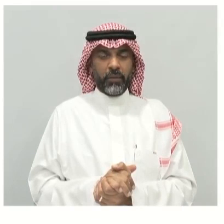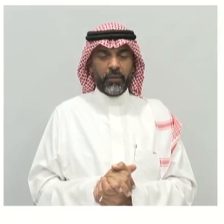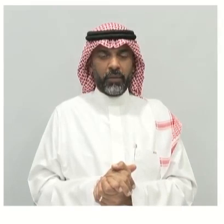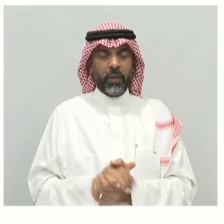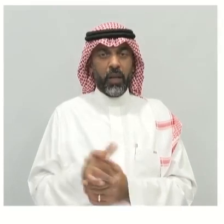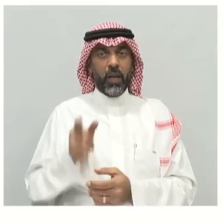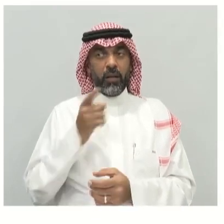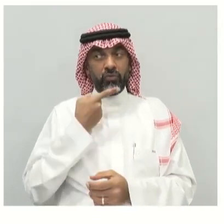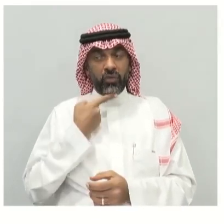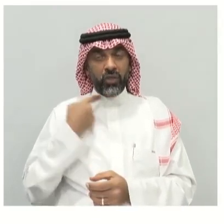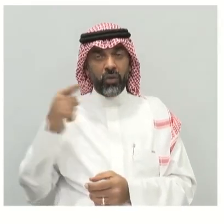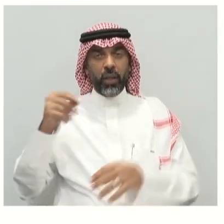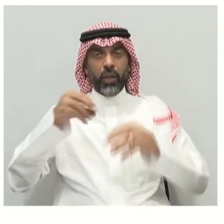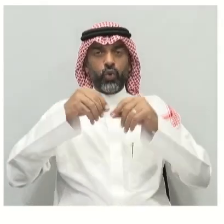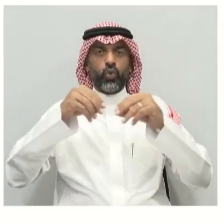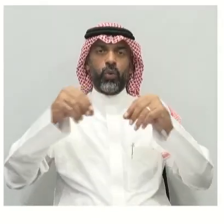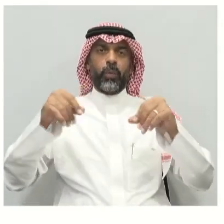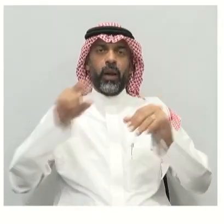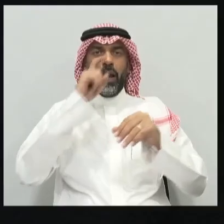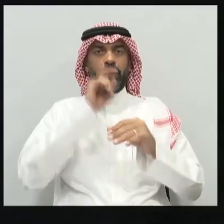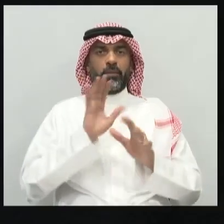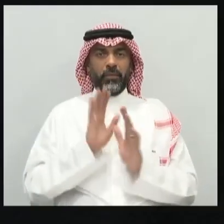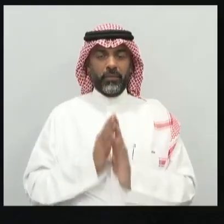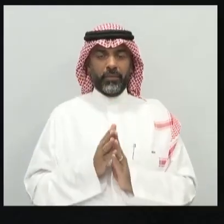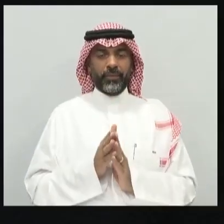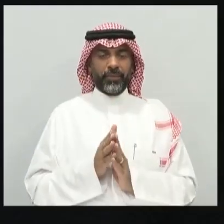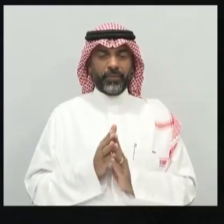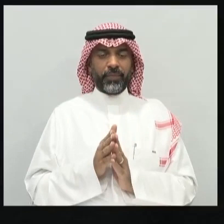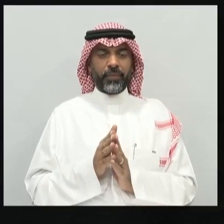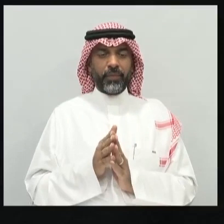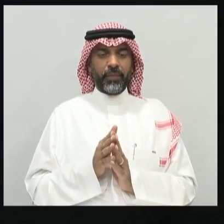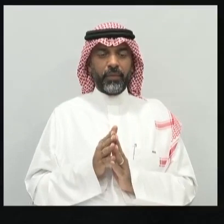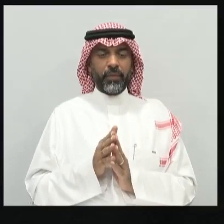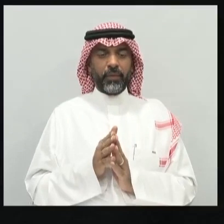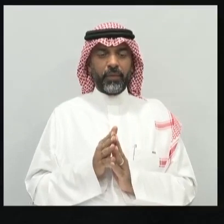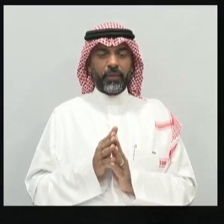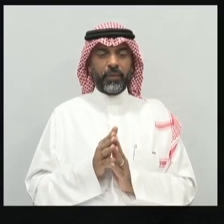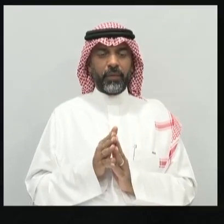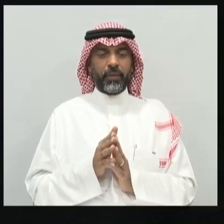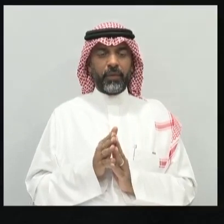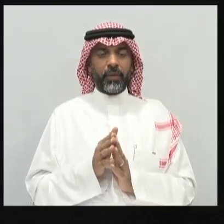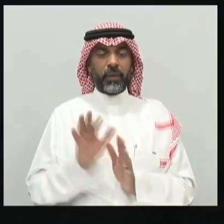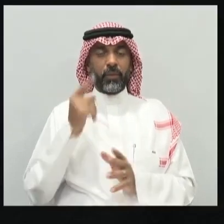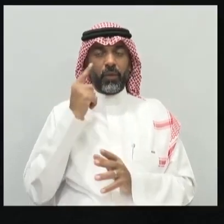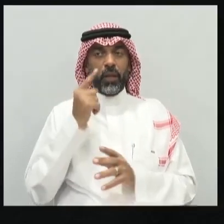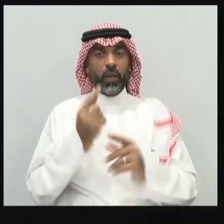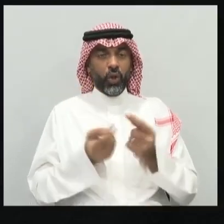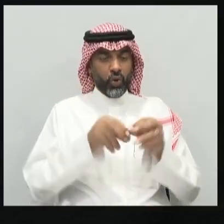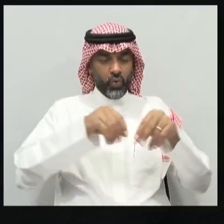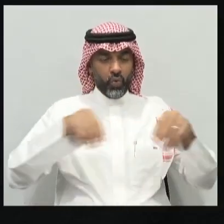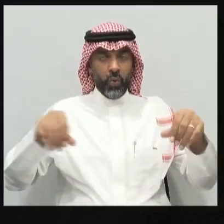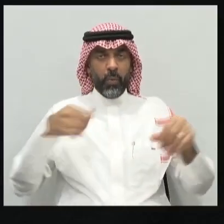يحتاجون الى التربه طيب تعالوا نشوف نسال سؤال التربه والنباتات نعتبرها